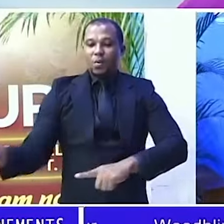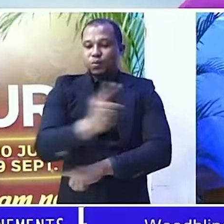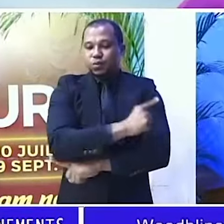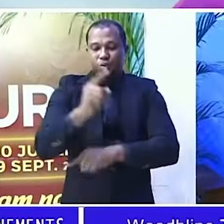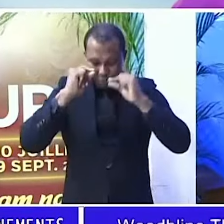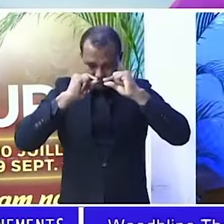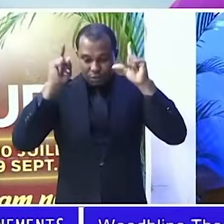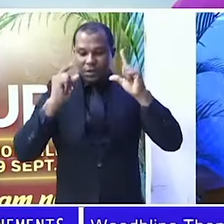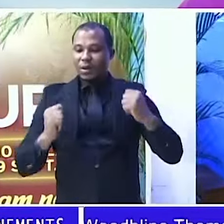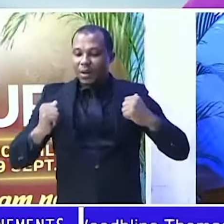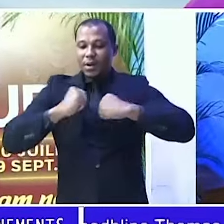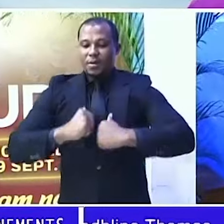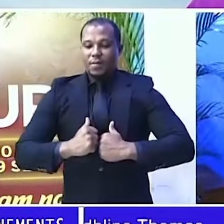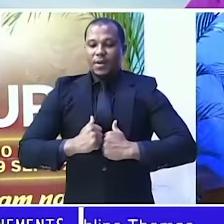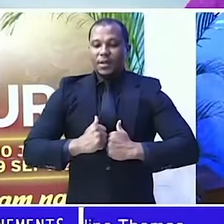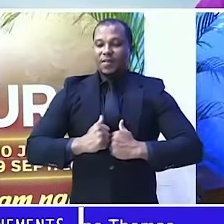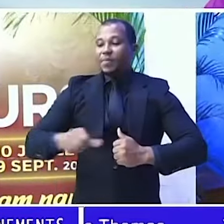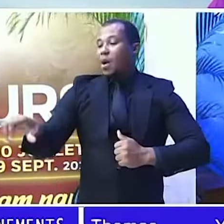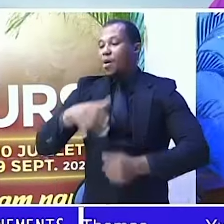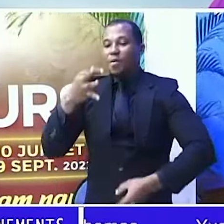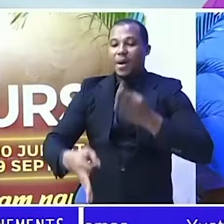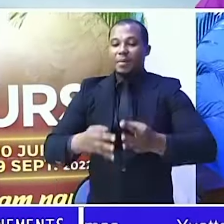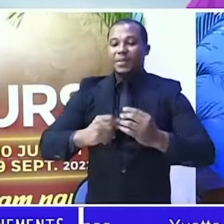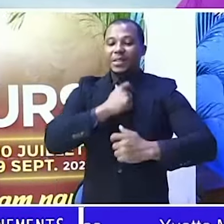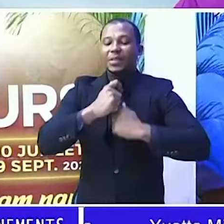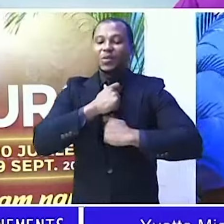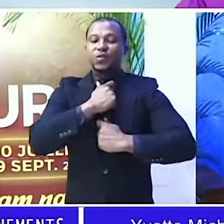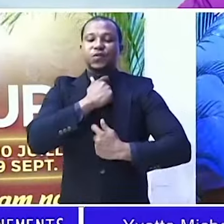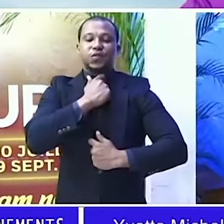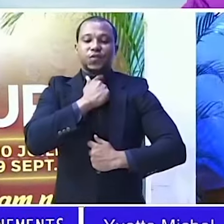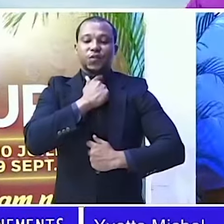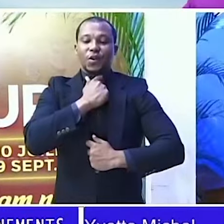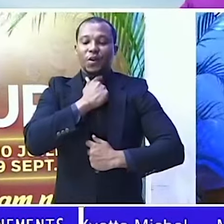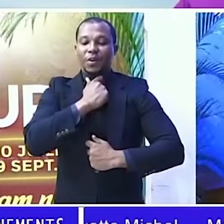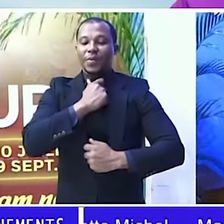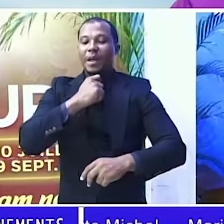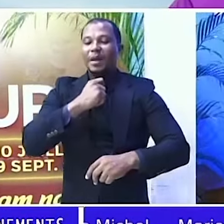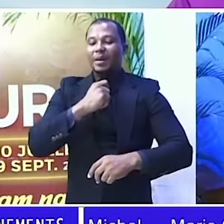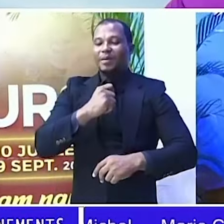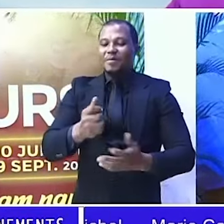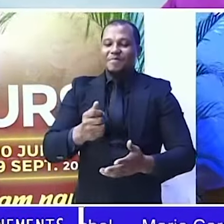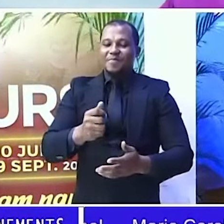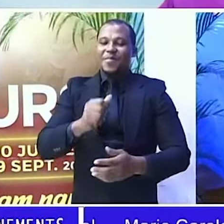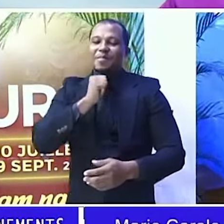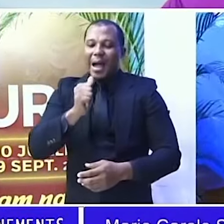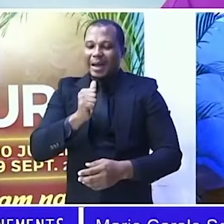lui même si quoi il t'a mal marré parce que c'est pas toute fille non qui compte marrer cravate